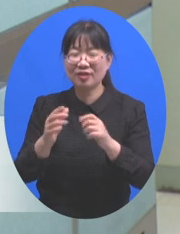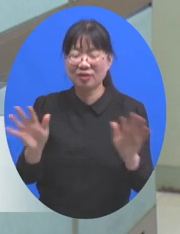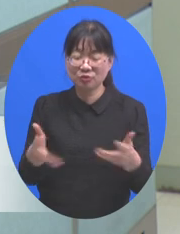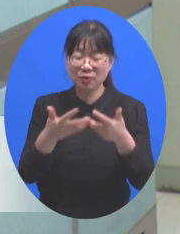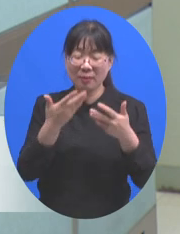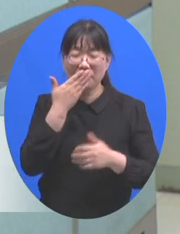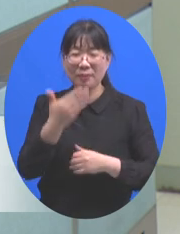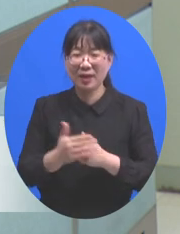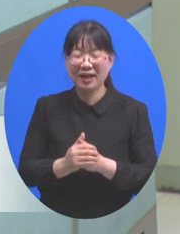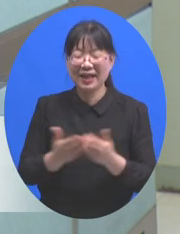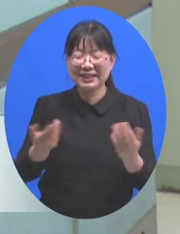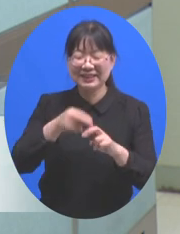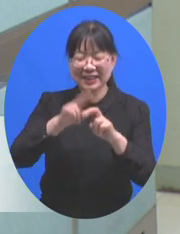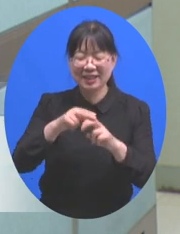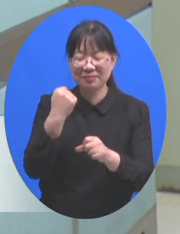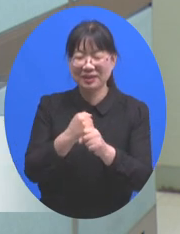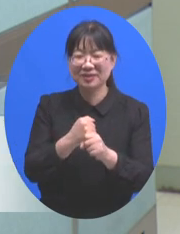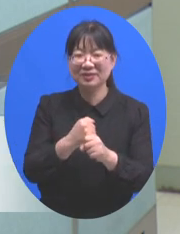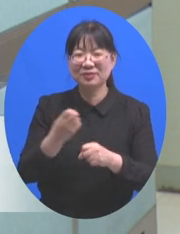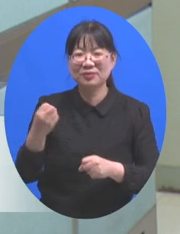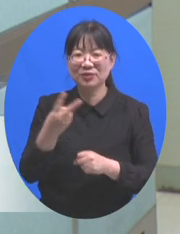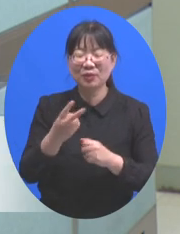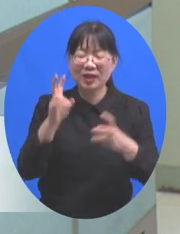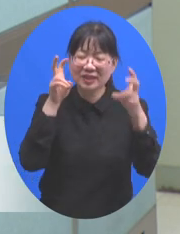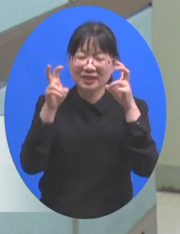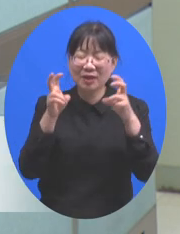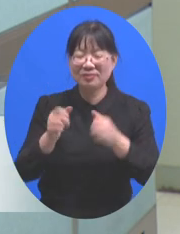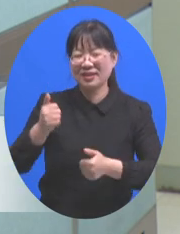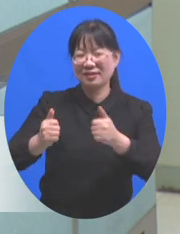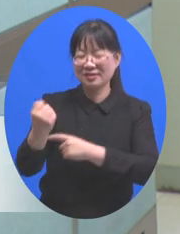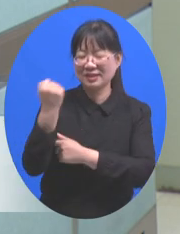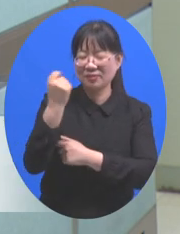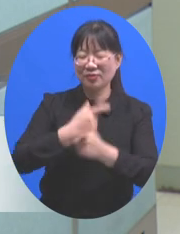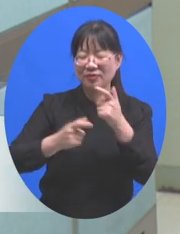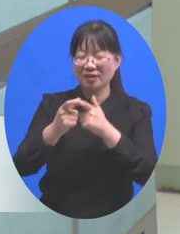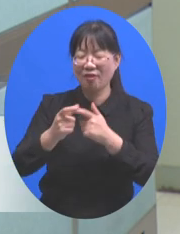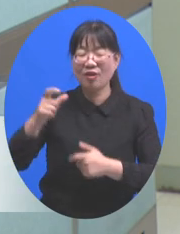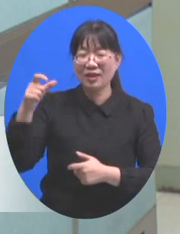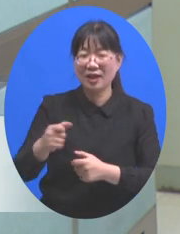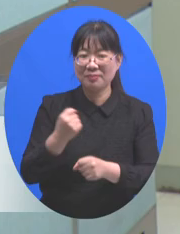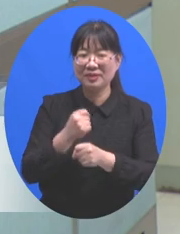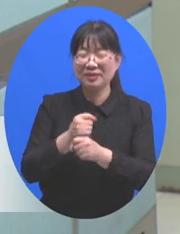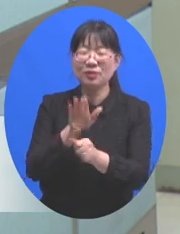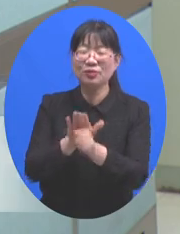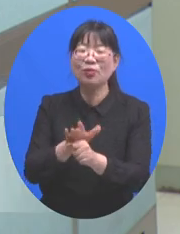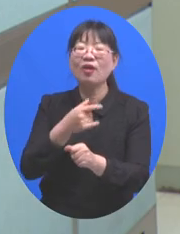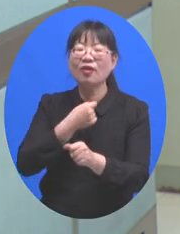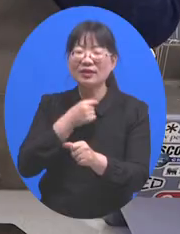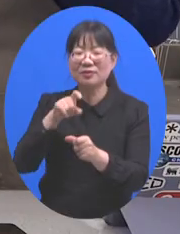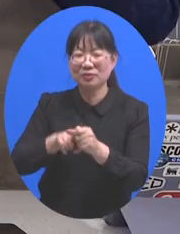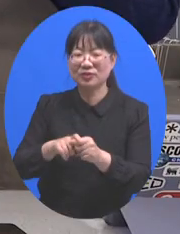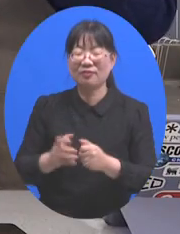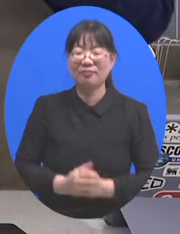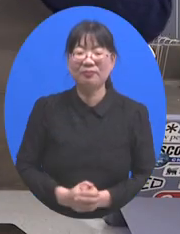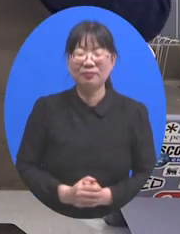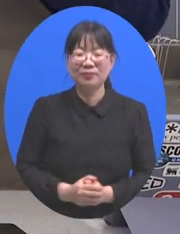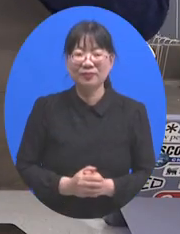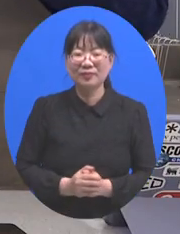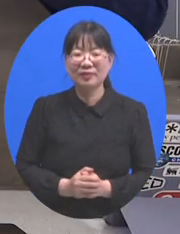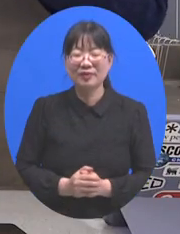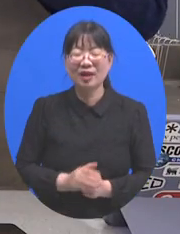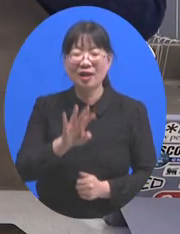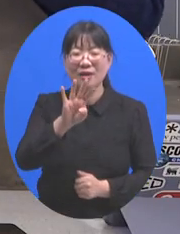수 있는 일터를 만들고 기업의 경쟁력을 강화하는 데 도움을 드리고자 하는 것입니다. 올해는